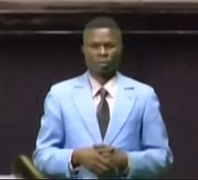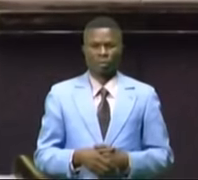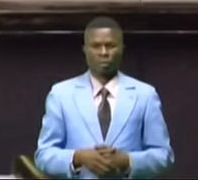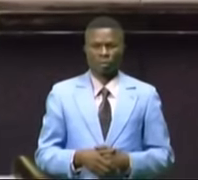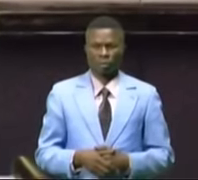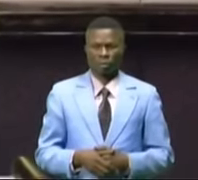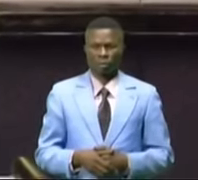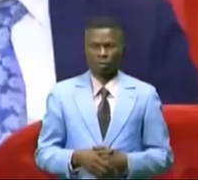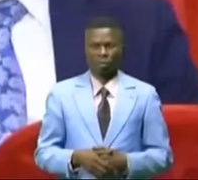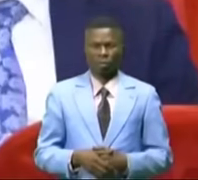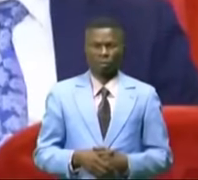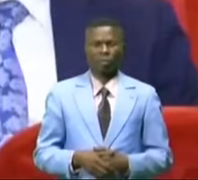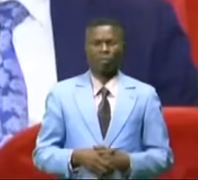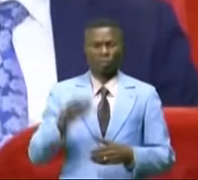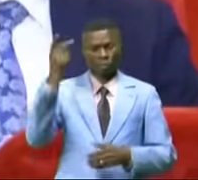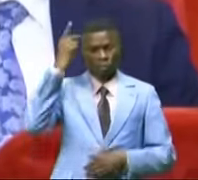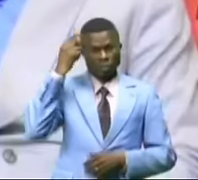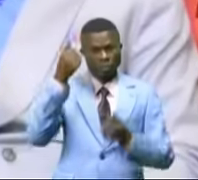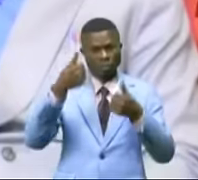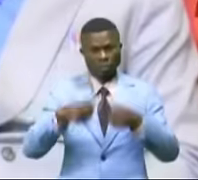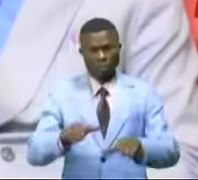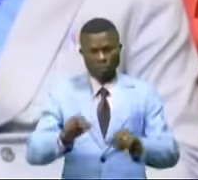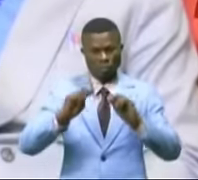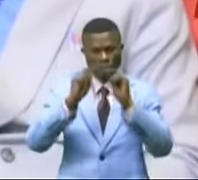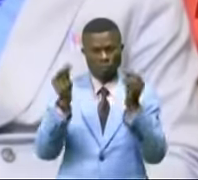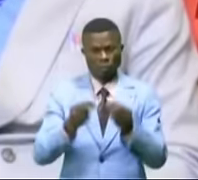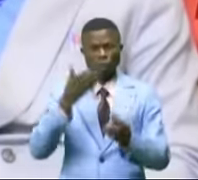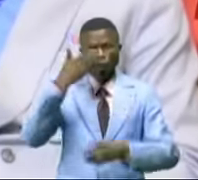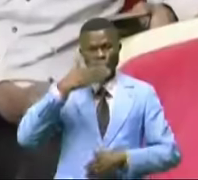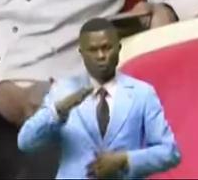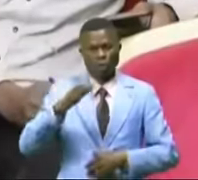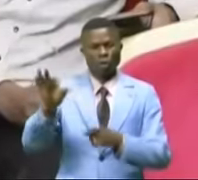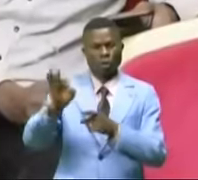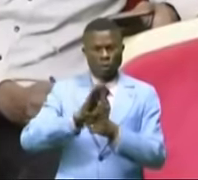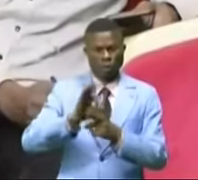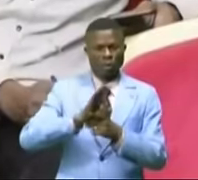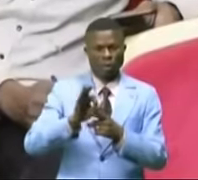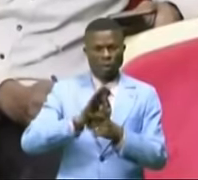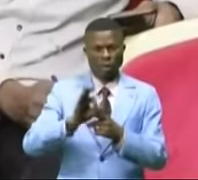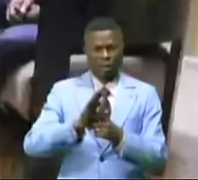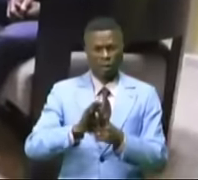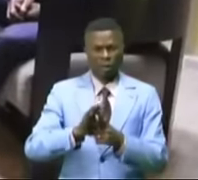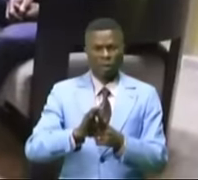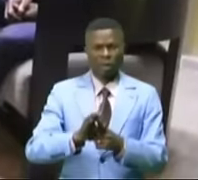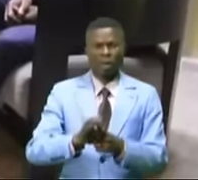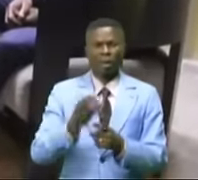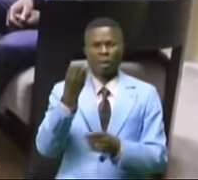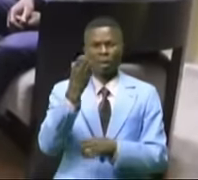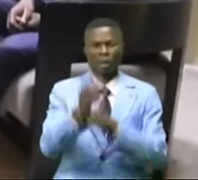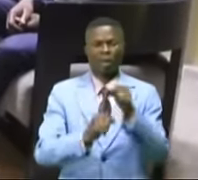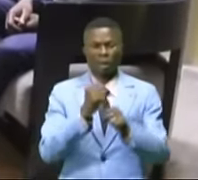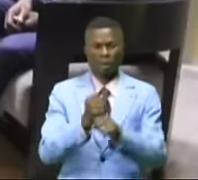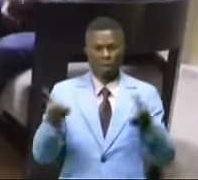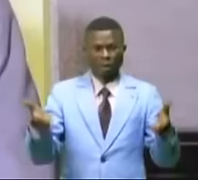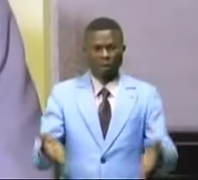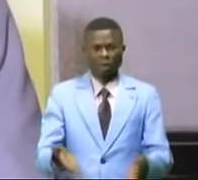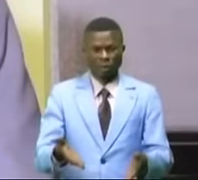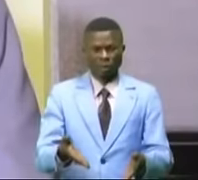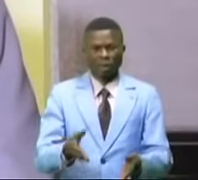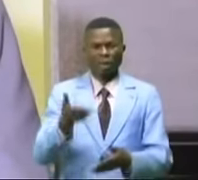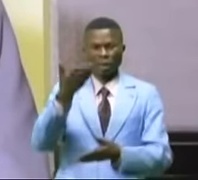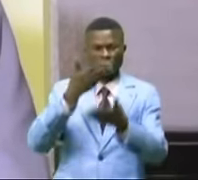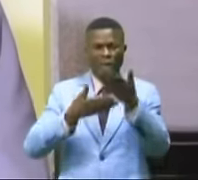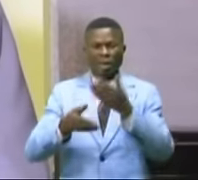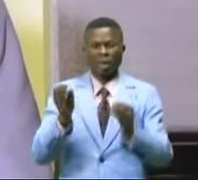de Kinshasa demeure une ancienne structure médicale de formation de plus de 40 ans d'existence en RDC. Les échanges